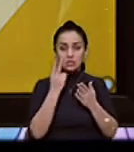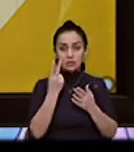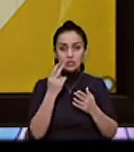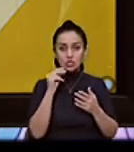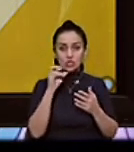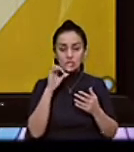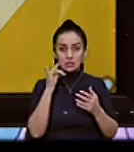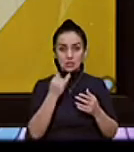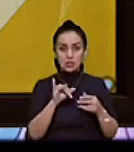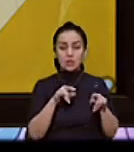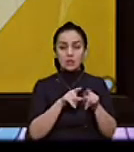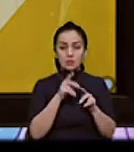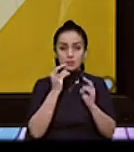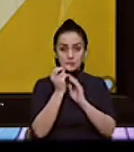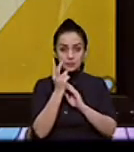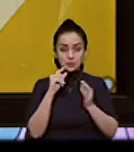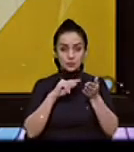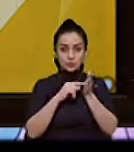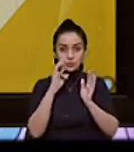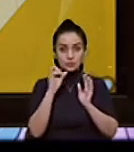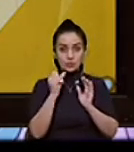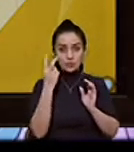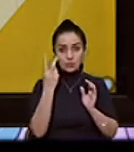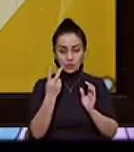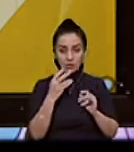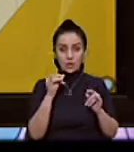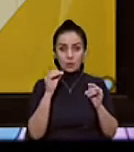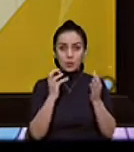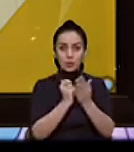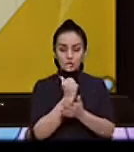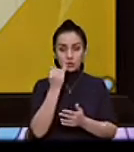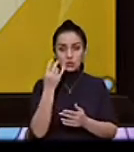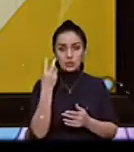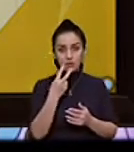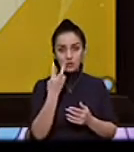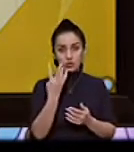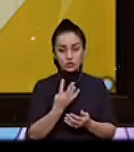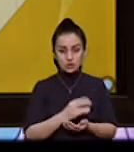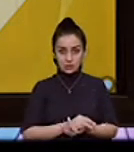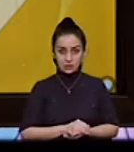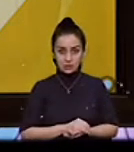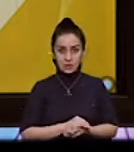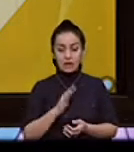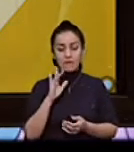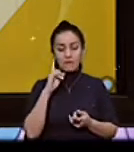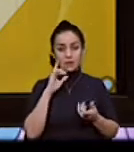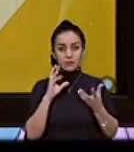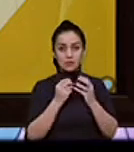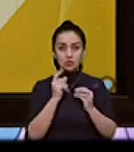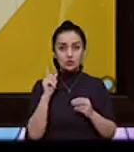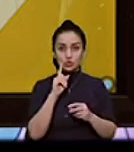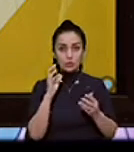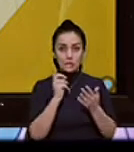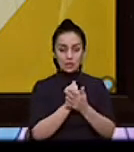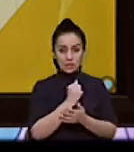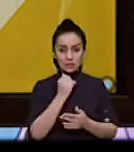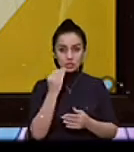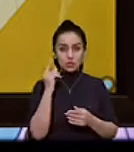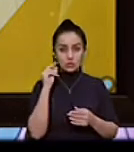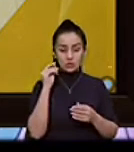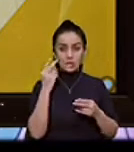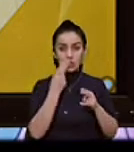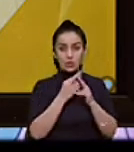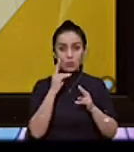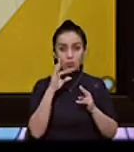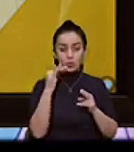две части, а значит 12 умножим на 2, получим 24. Вывод. Чтобы найти